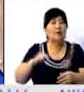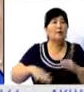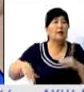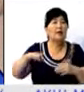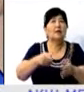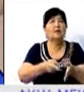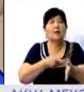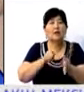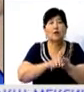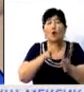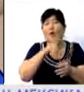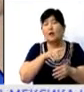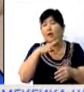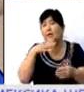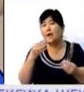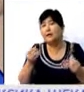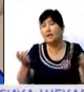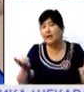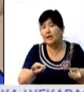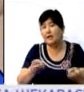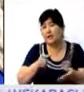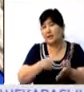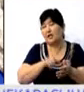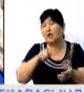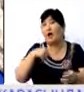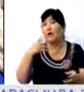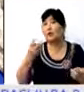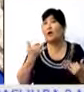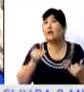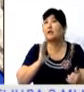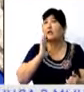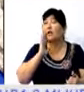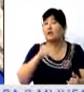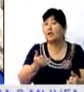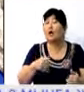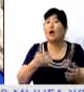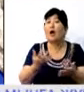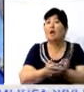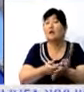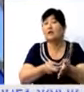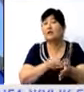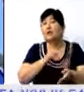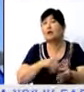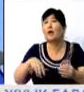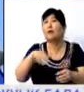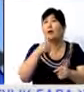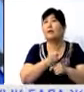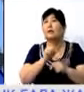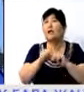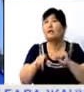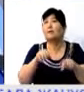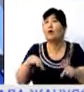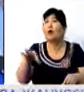толық зерттеуге уақыт пен әлі де біраз қаражат керек дейді зерттеушілер. Айта кету керек, қазіргі таңда қолға алынған археологиялық қазба жұмыстарына аймақ басшысының